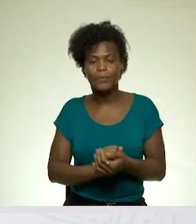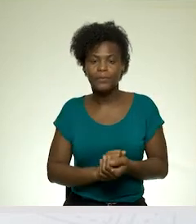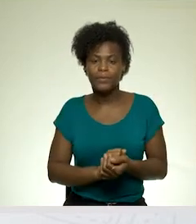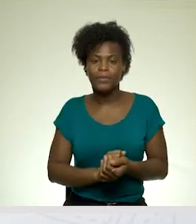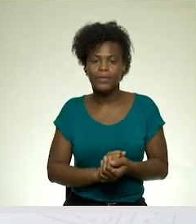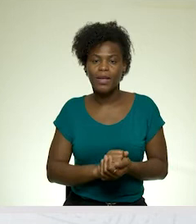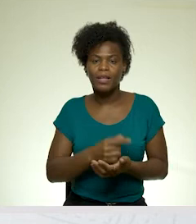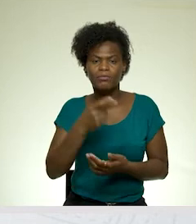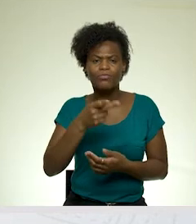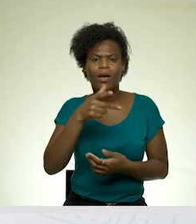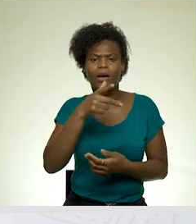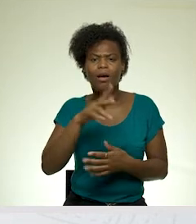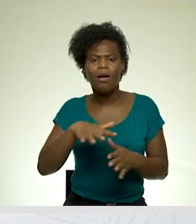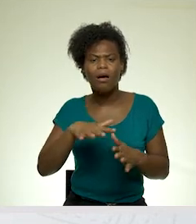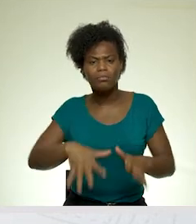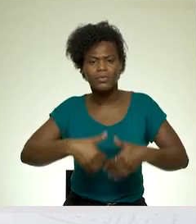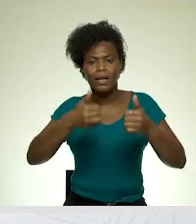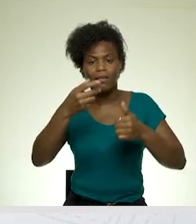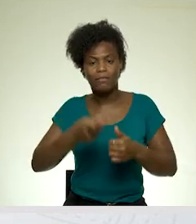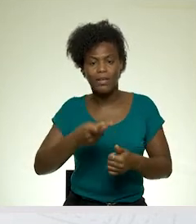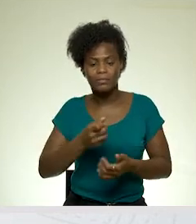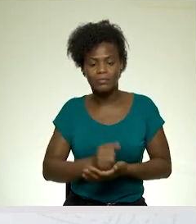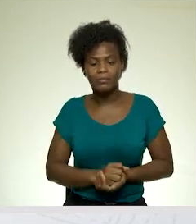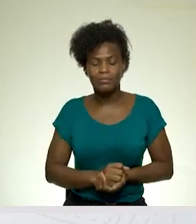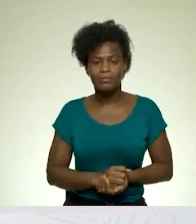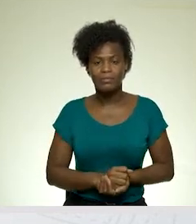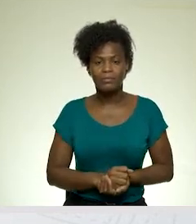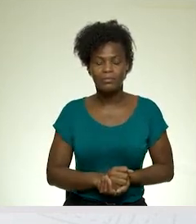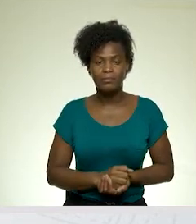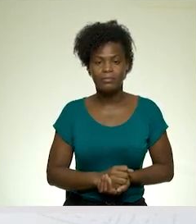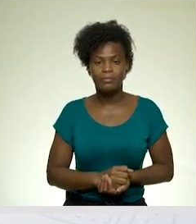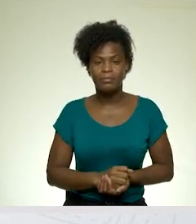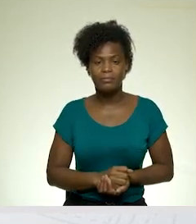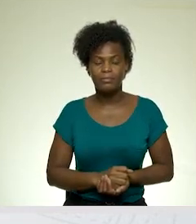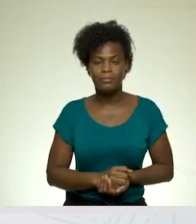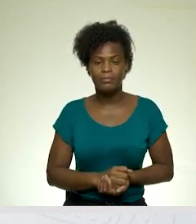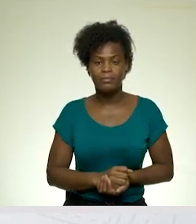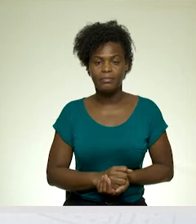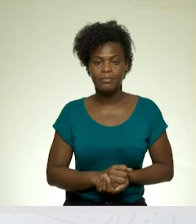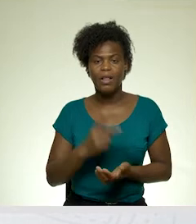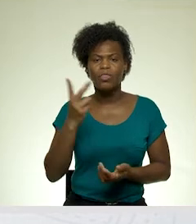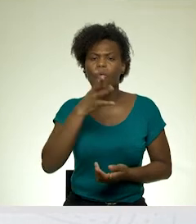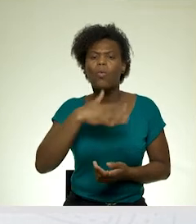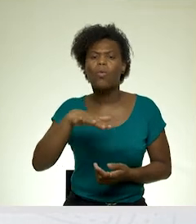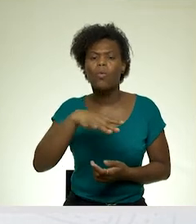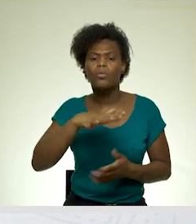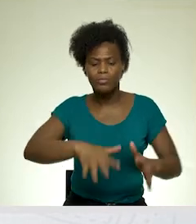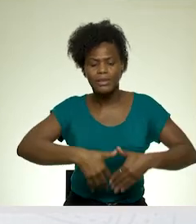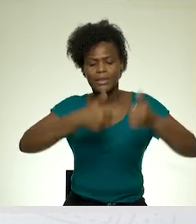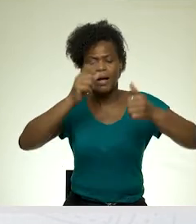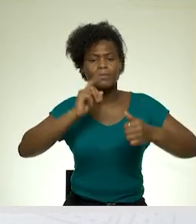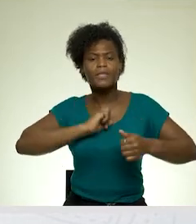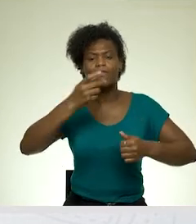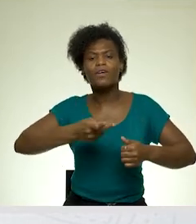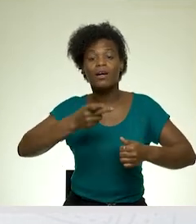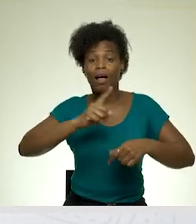trouve... Enlève. 2. Où se trouve ma ville? Je vais te donner des